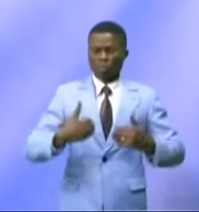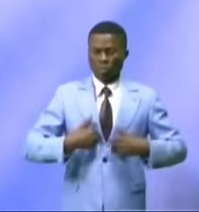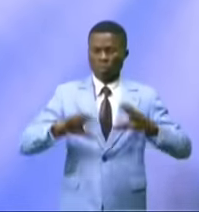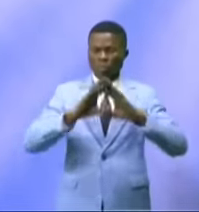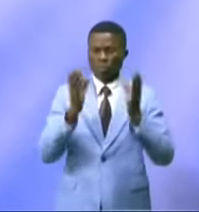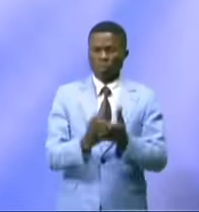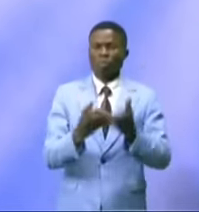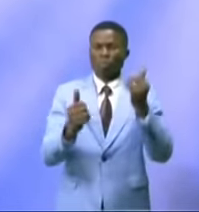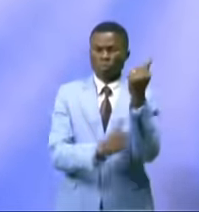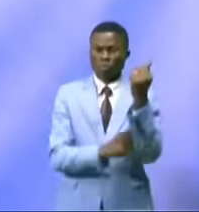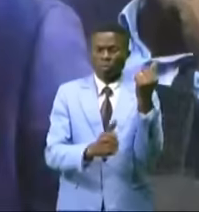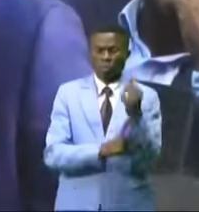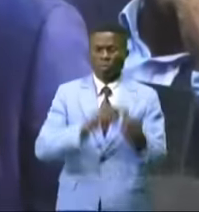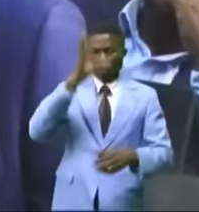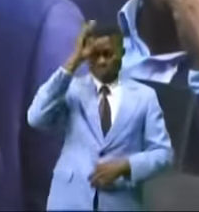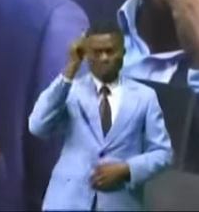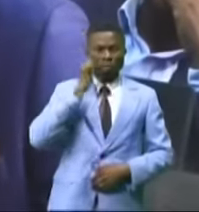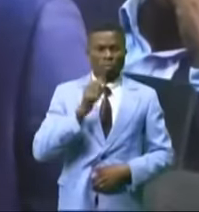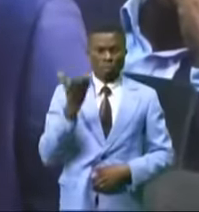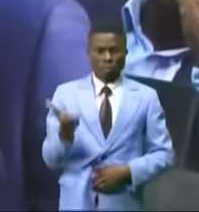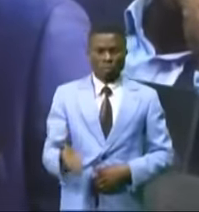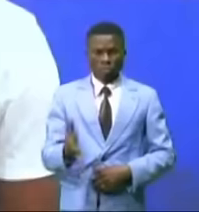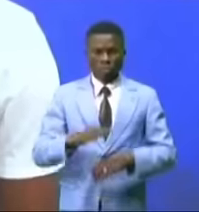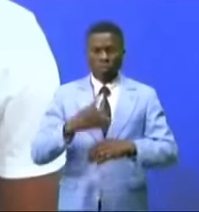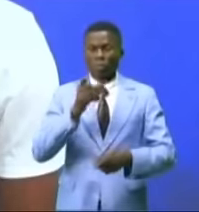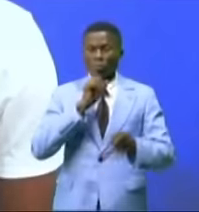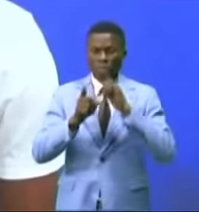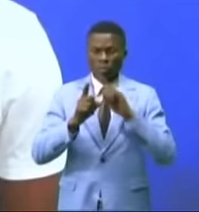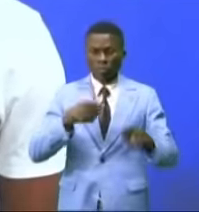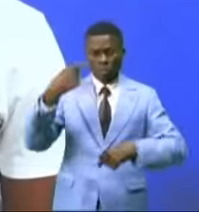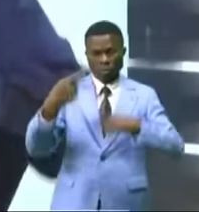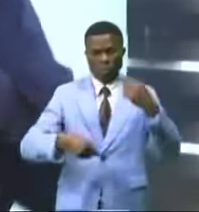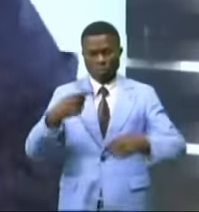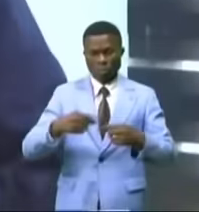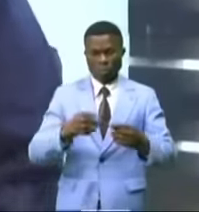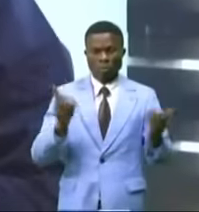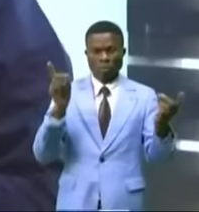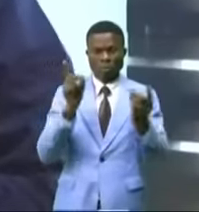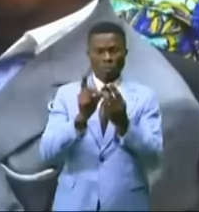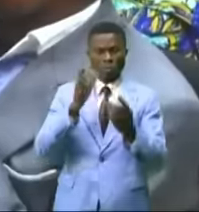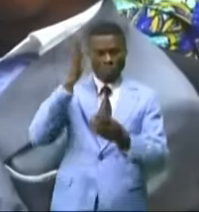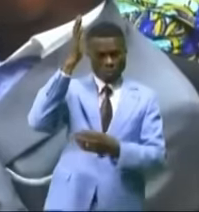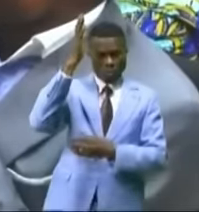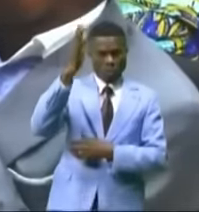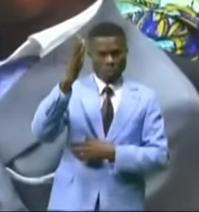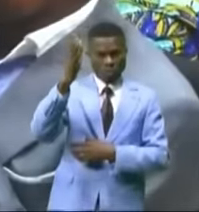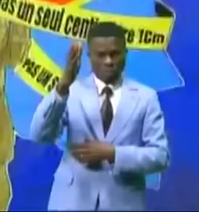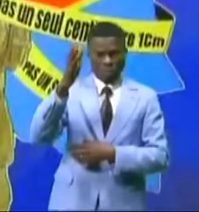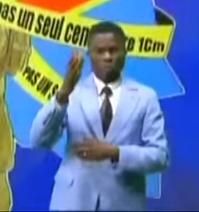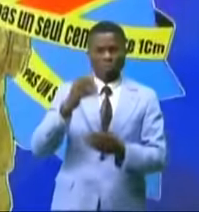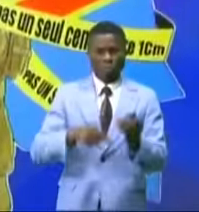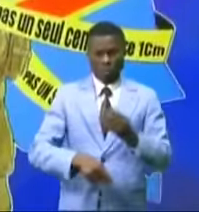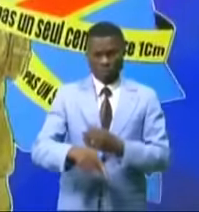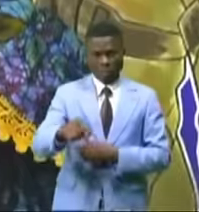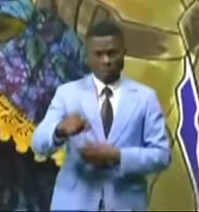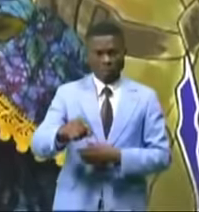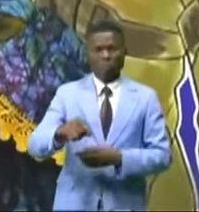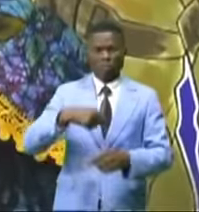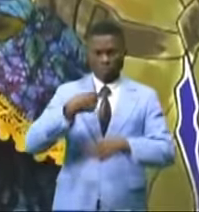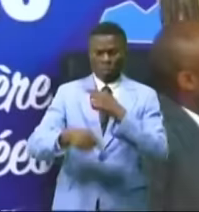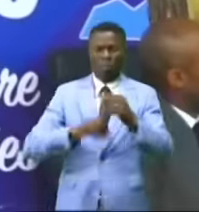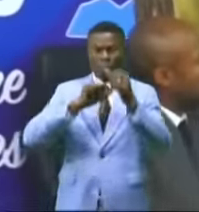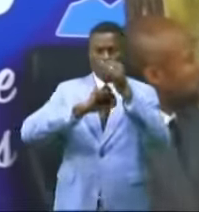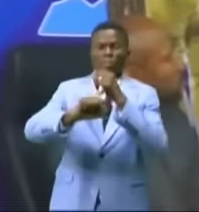que nous sommes. Après échange et débat, le rendez-vous est donc pris. dans quelques jours pour la relance de la